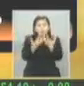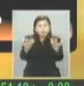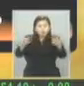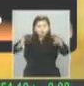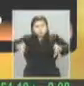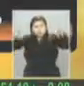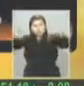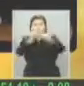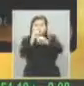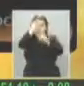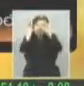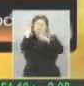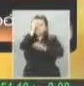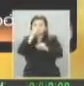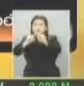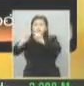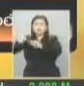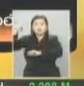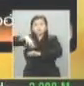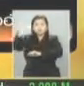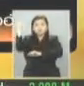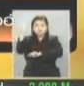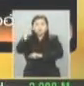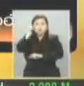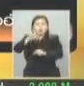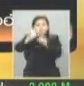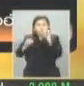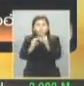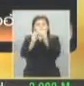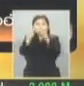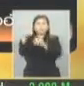หรือว่าก่อสร้างสถานบันเทิงต้องเป็นวัสดุปลอดการติดไฟค่ะ